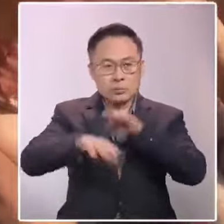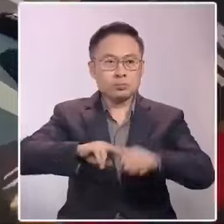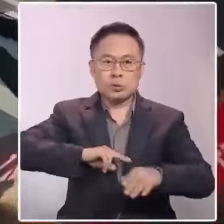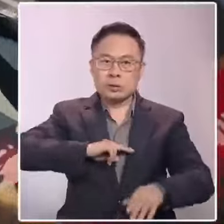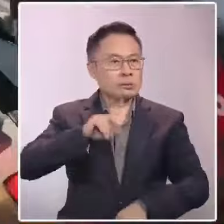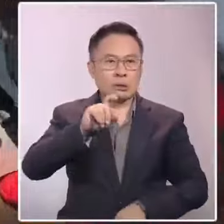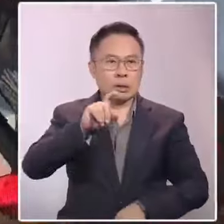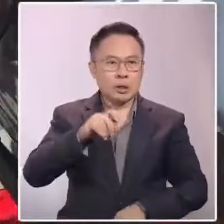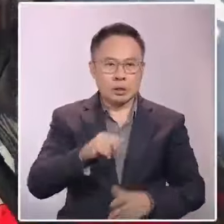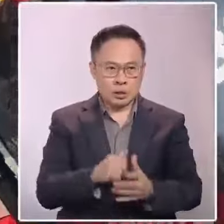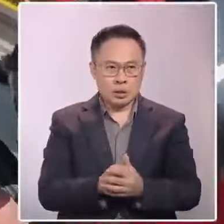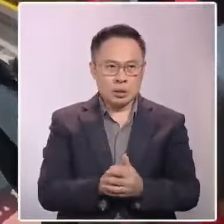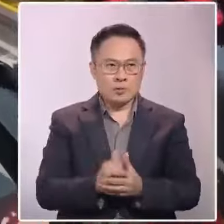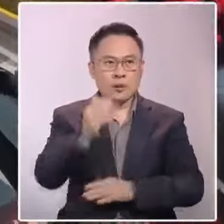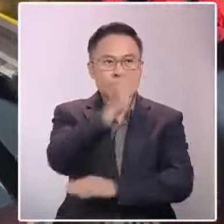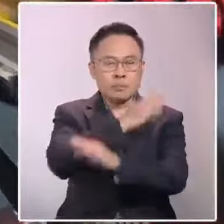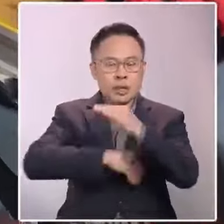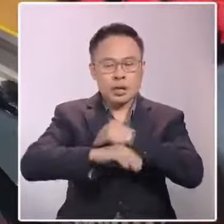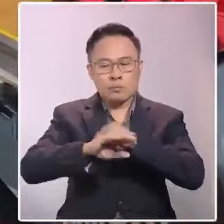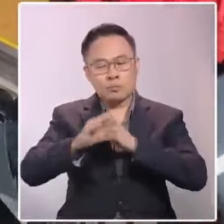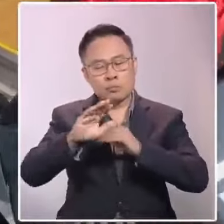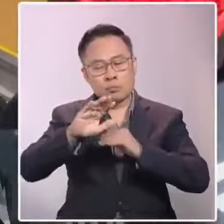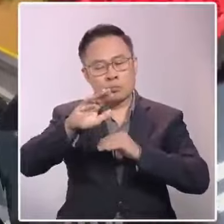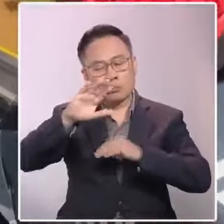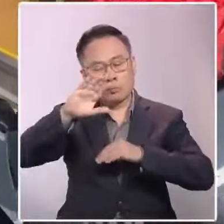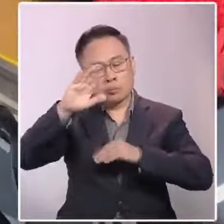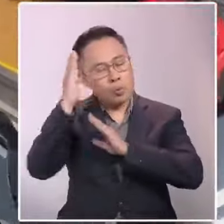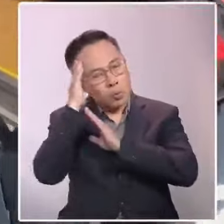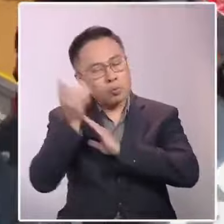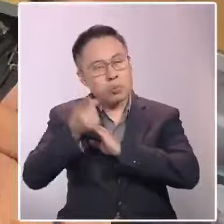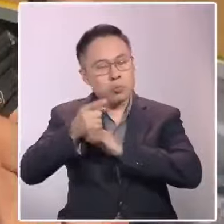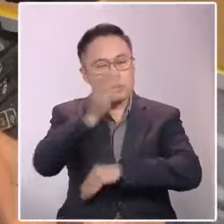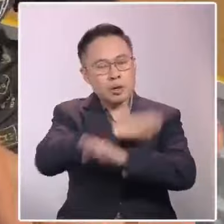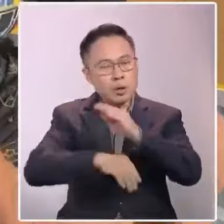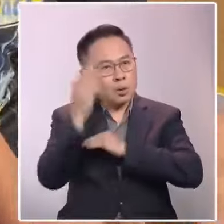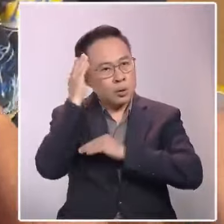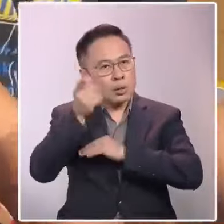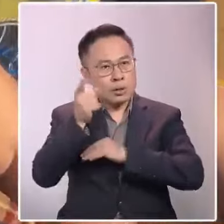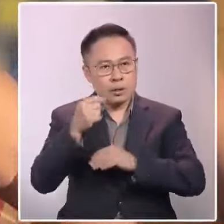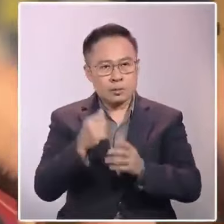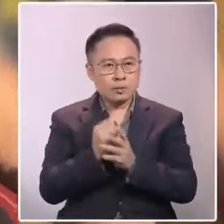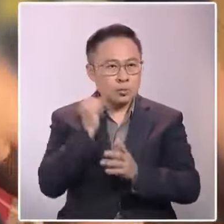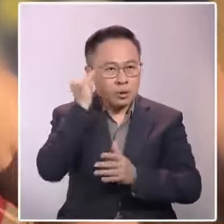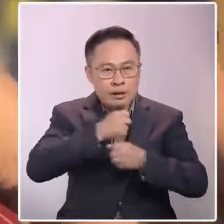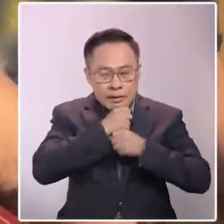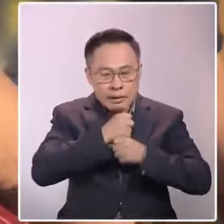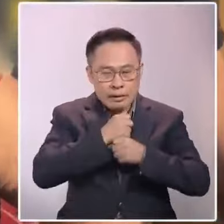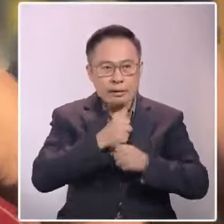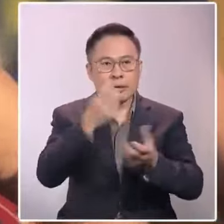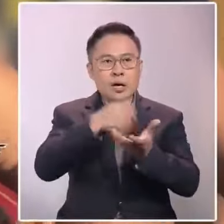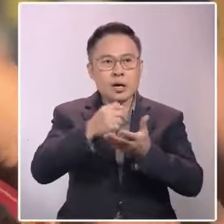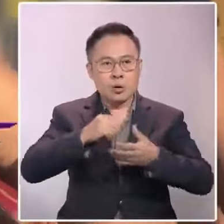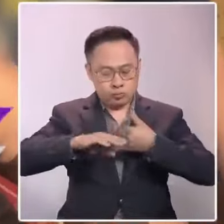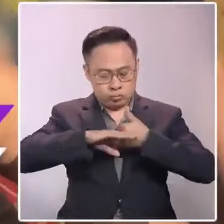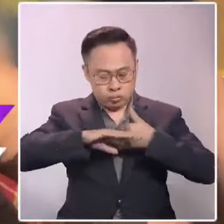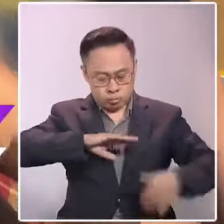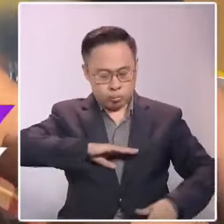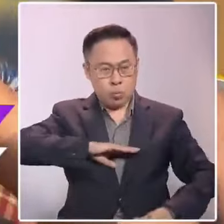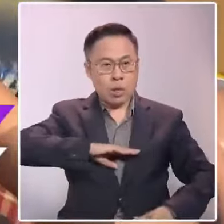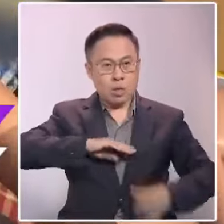ได้ออกมาจากบ้านเพราะว่าตอนนี้น้ำท่วมสูงถึงหน้าอกแล้ว น้ำมันลึกขนาดไหนครับ อกเลยค่ะ ถ้าอกเลยเหร